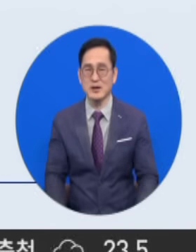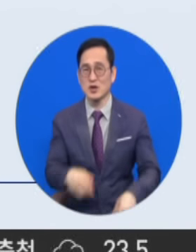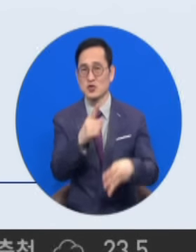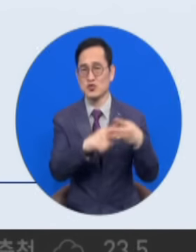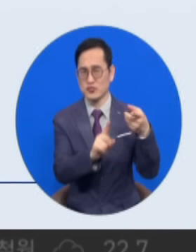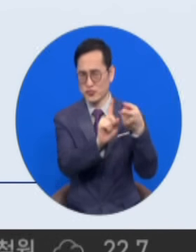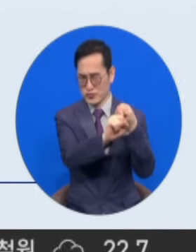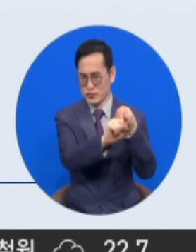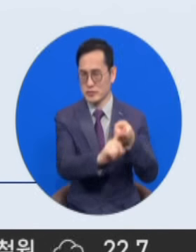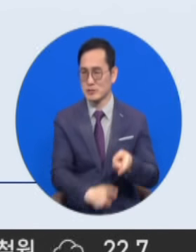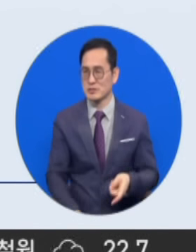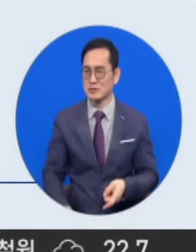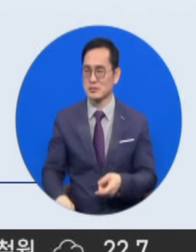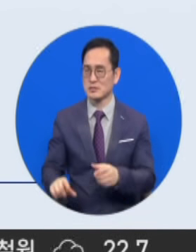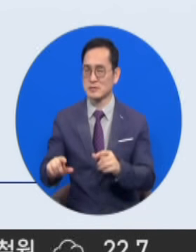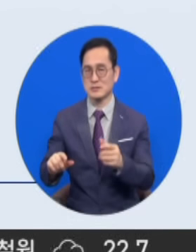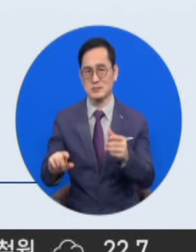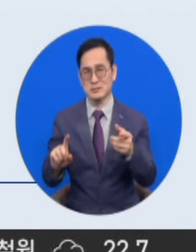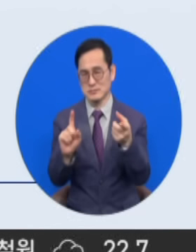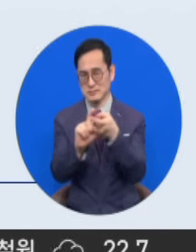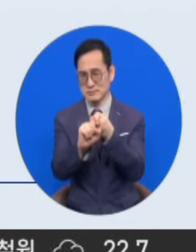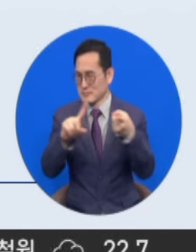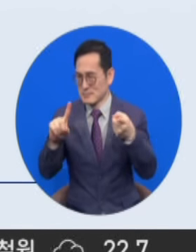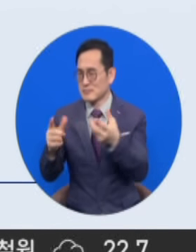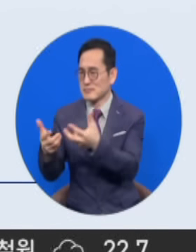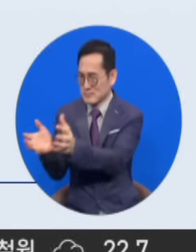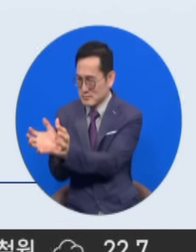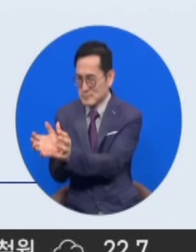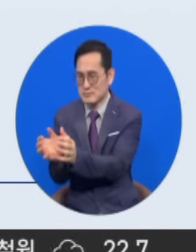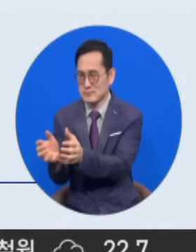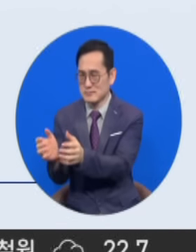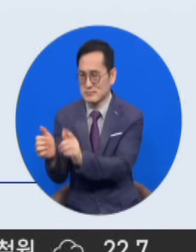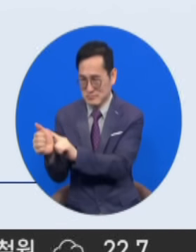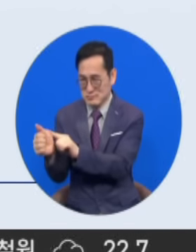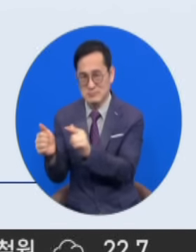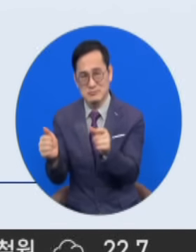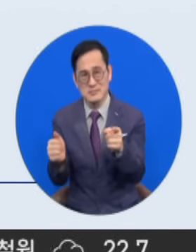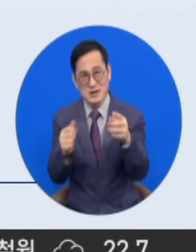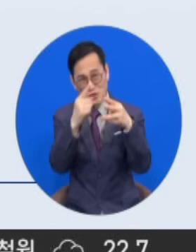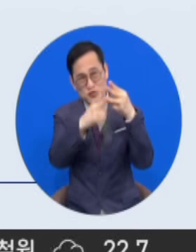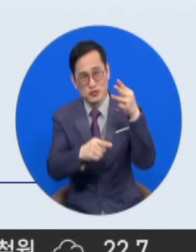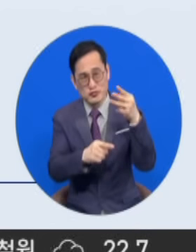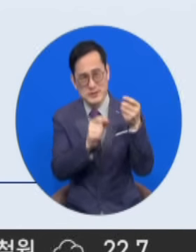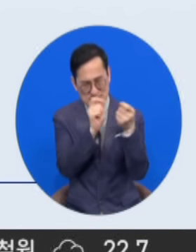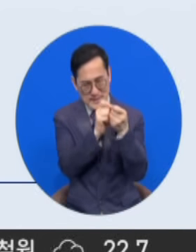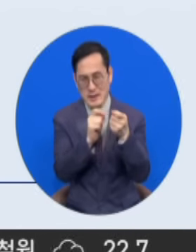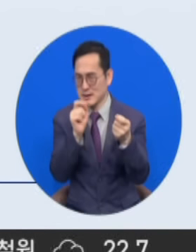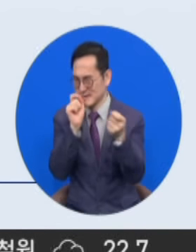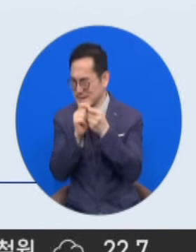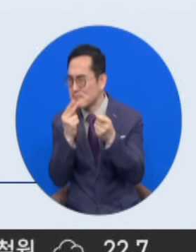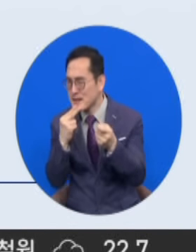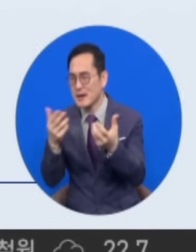멀윤이냐의 구도로 전당대회가 그 구도 안에서 펼쳐지면 당은 전당대회가 끝나더라도 두 조각이 난다라는 우려인